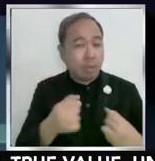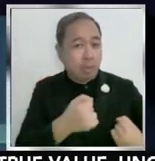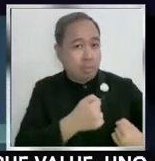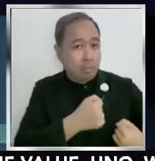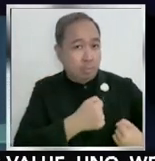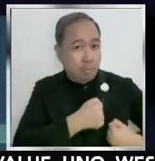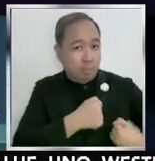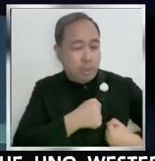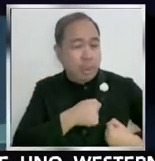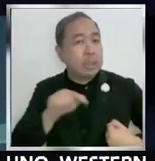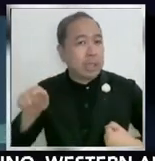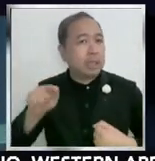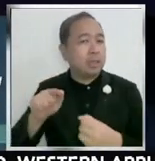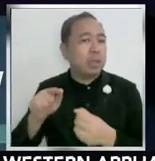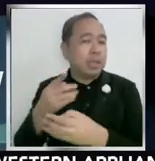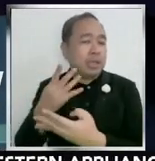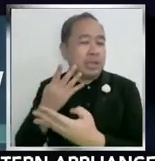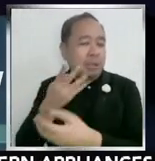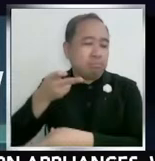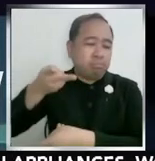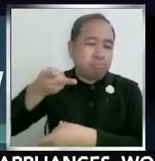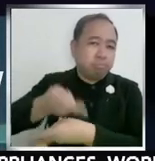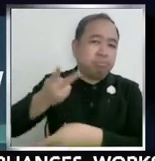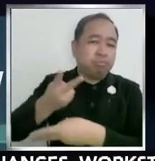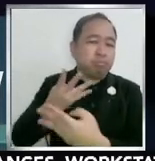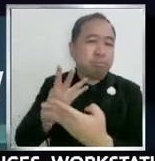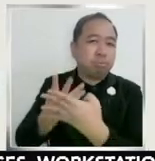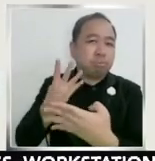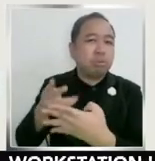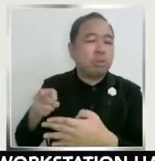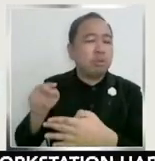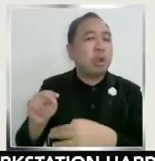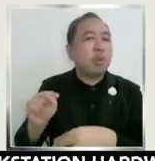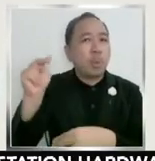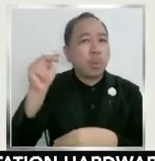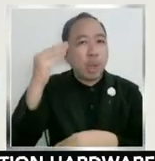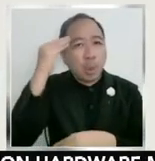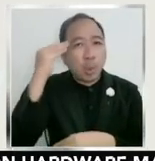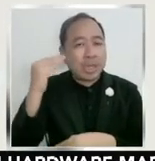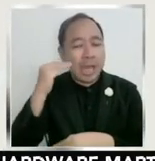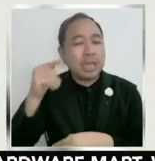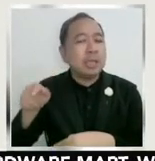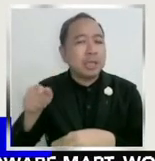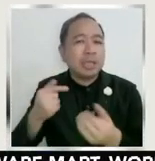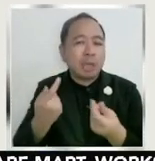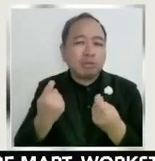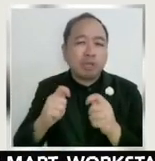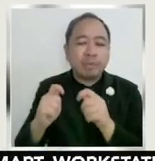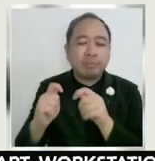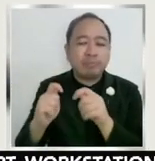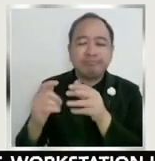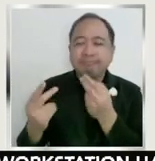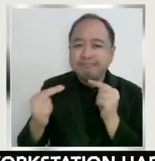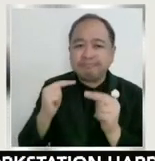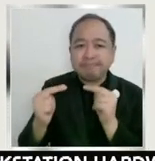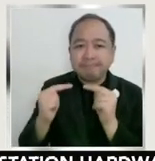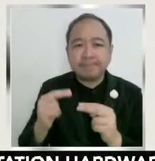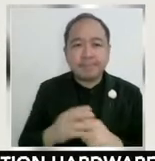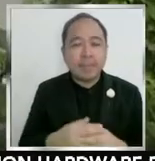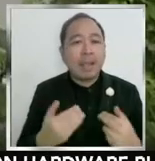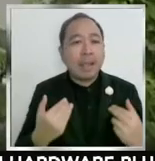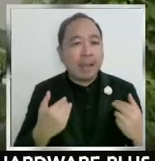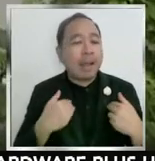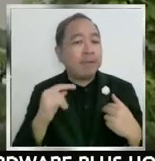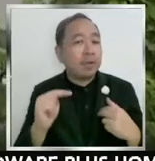are working with our North Korean counterparts to resolve this incident. Samantala, nagpakawala ng 2 ballistic missile ang North Korea